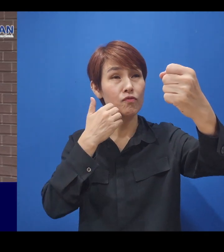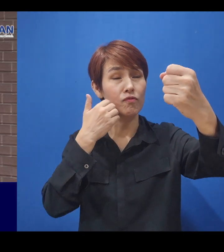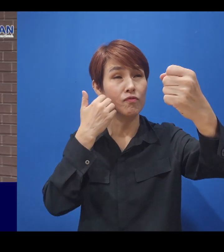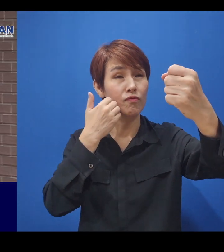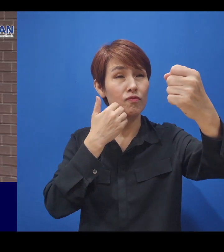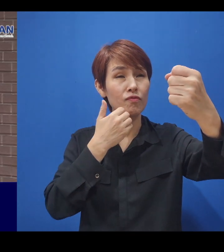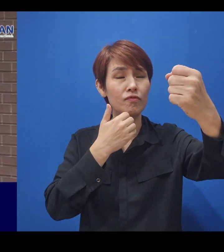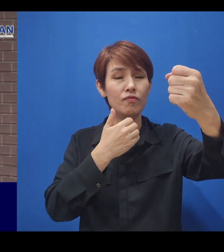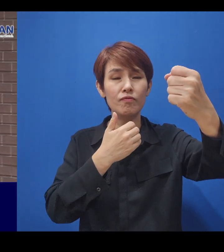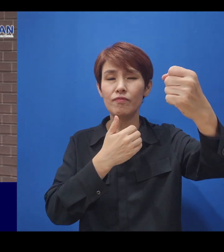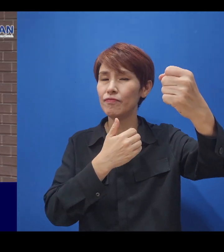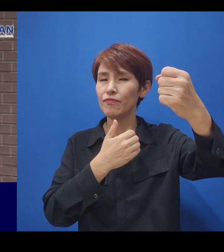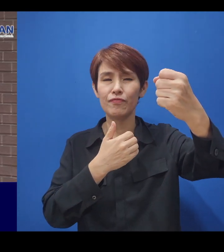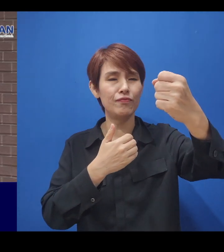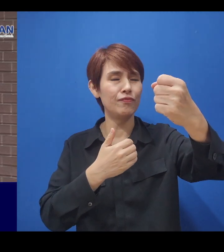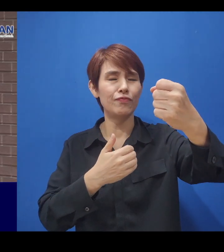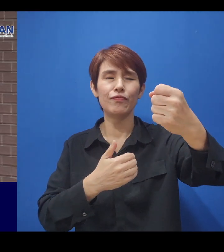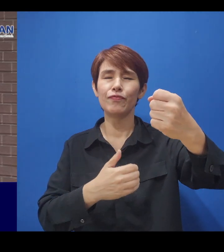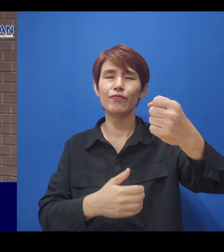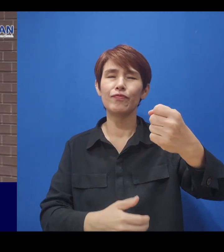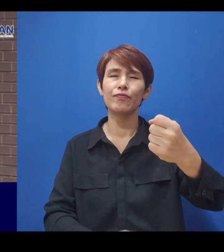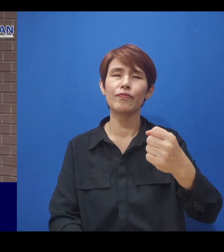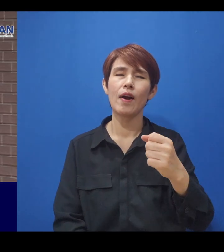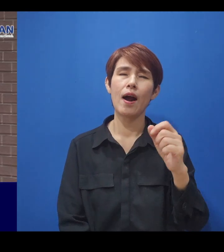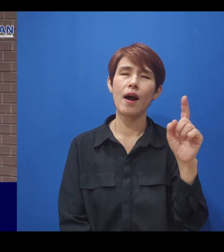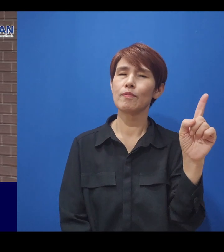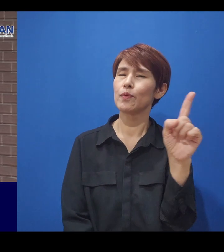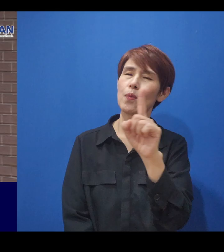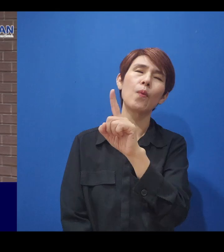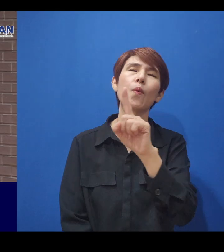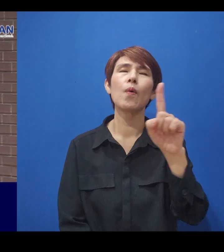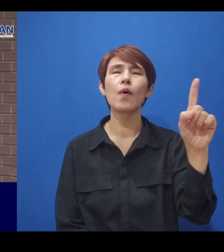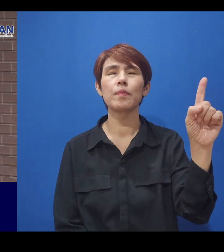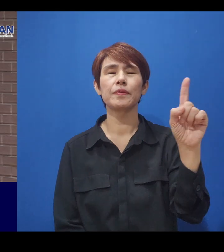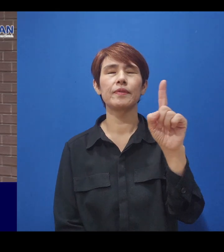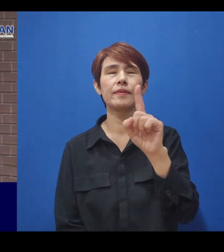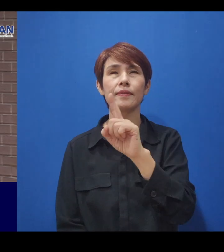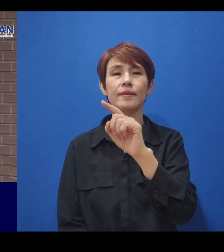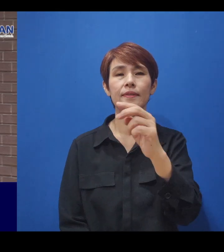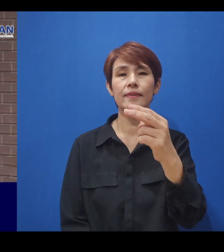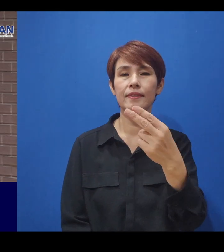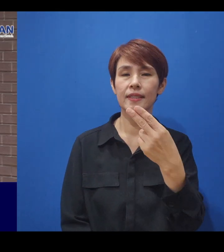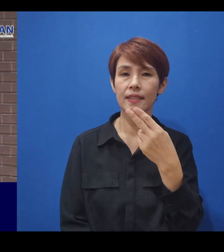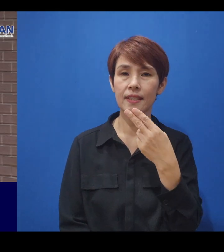가져갈 자 그 아무도